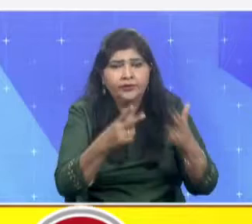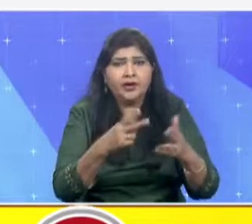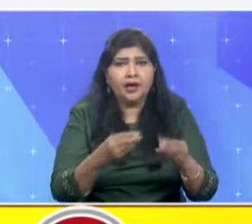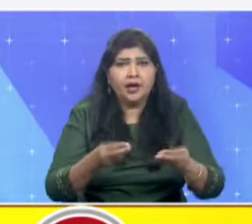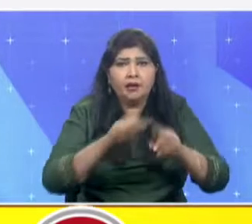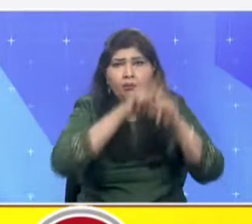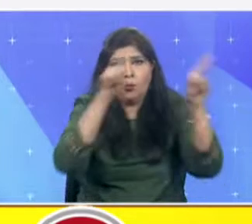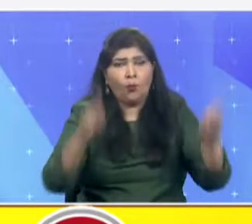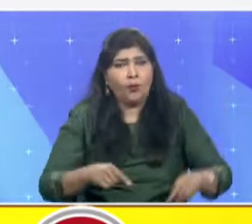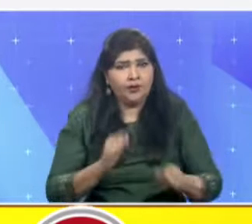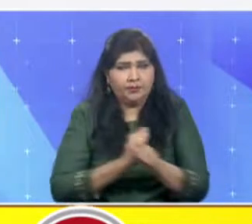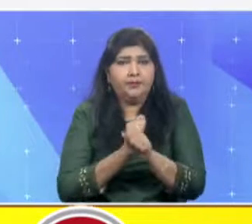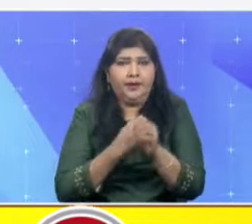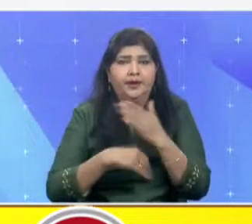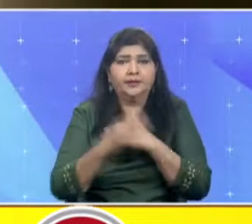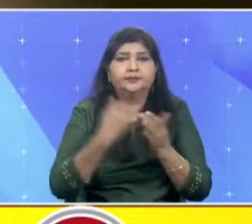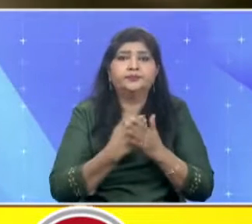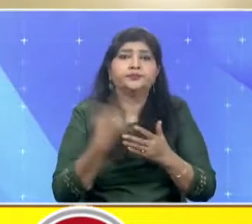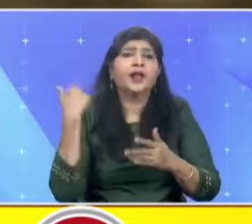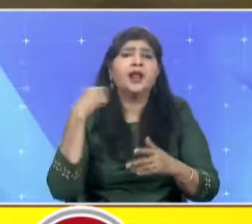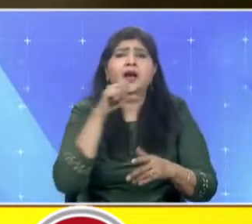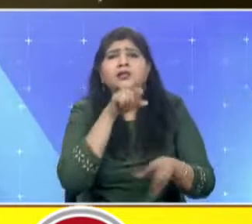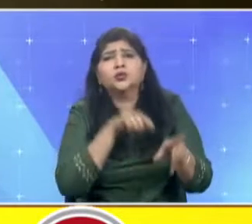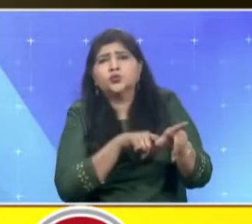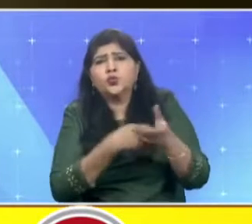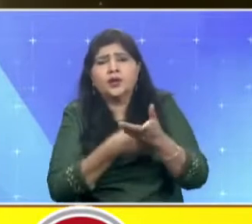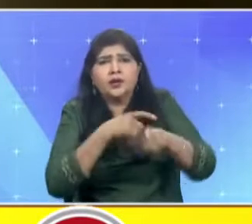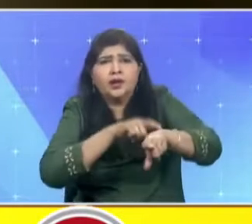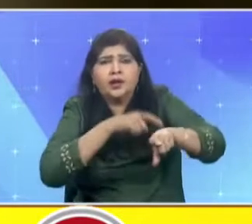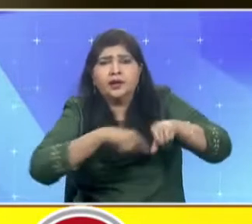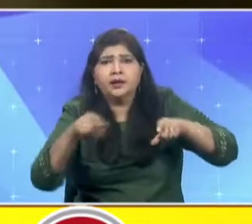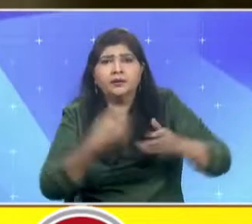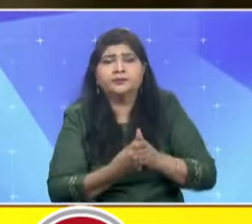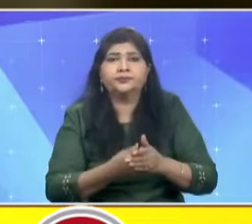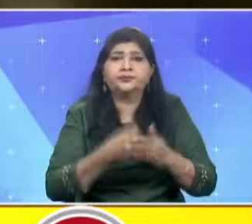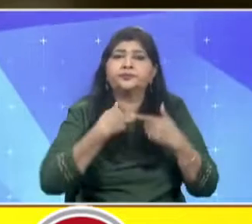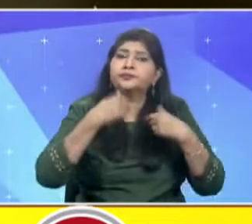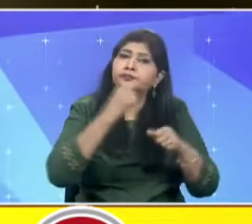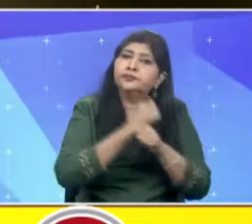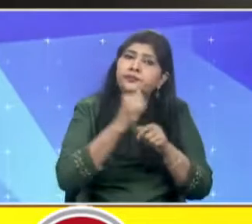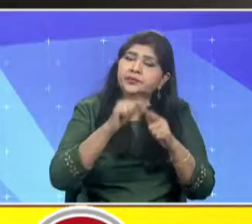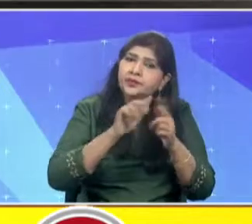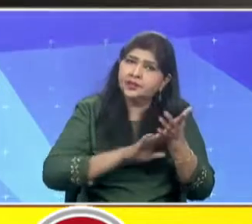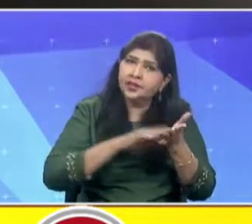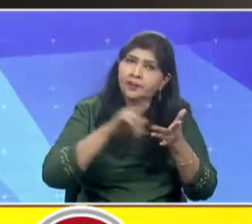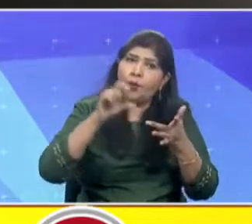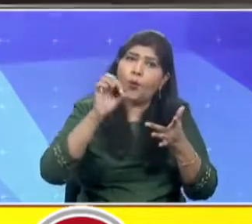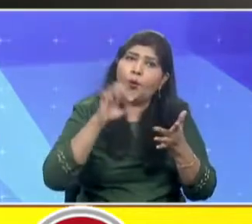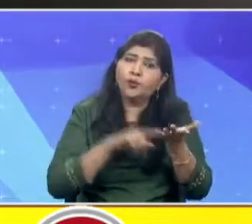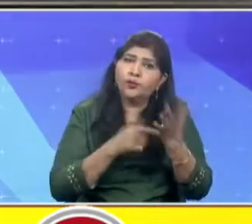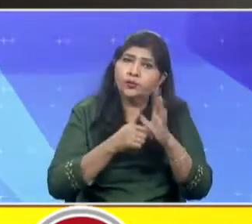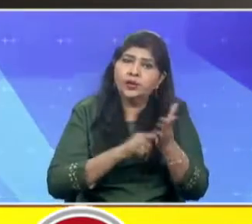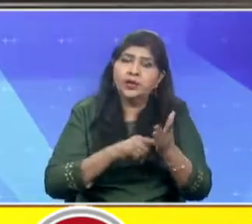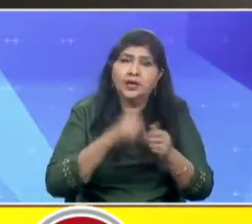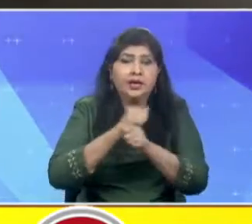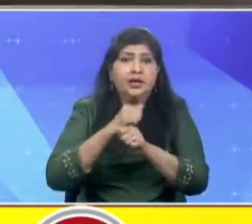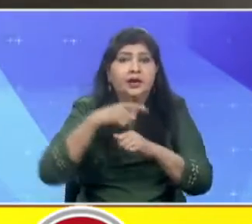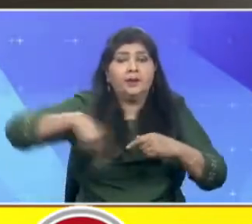विकसित की गई है। पिछले 1 साल में जेम पोर्टल के जरिए सरकार